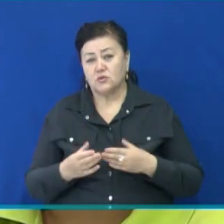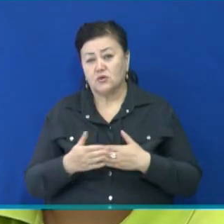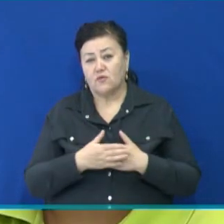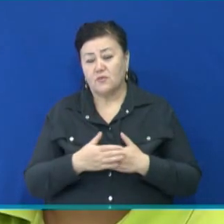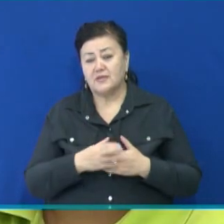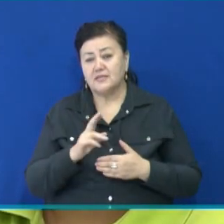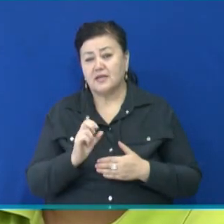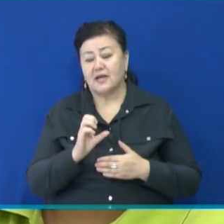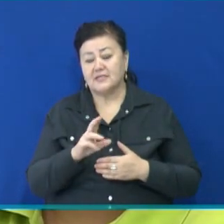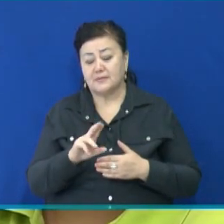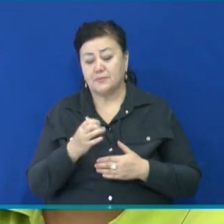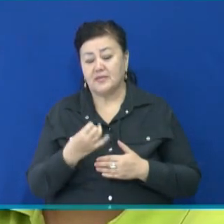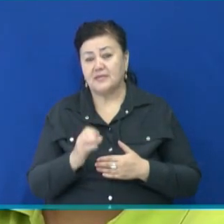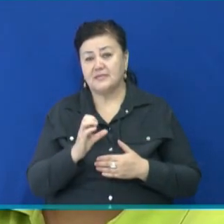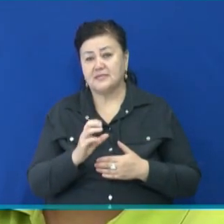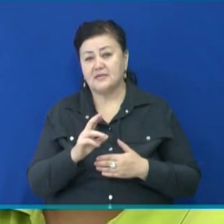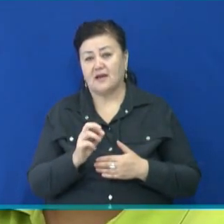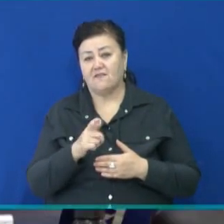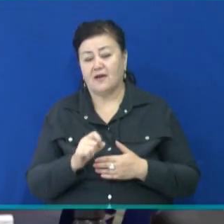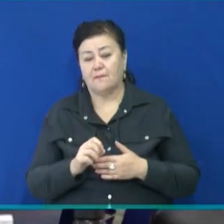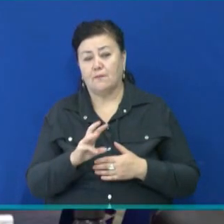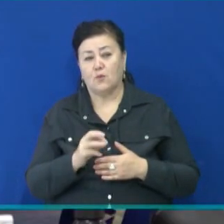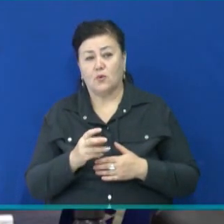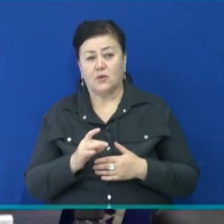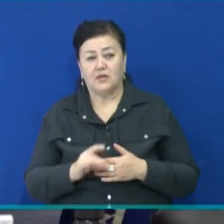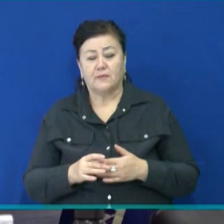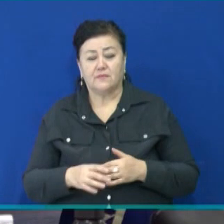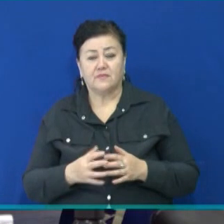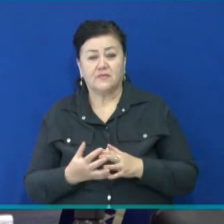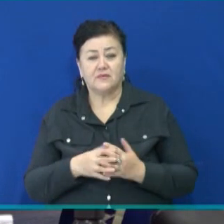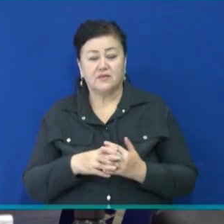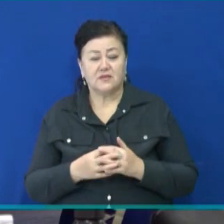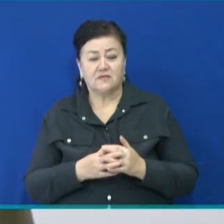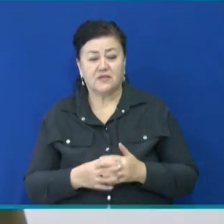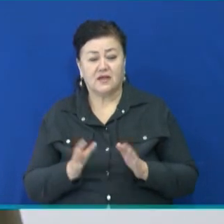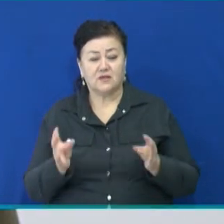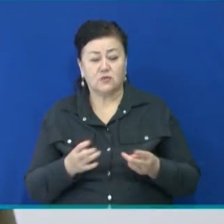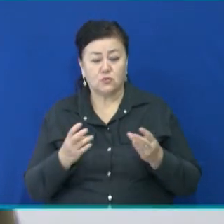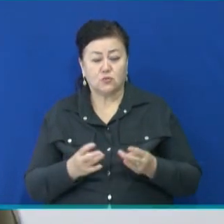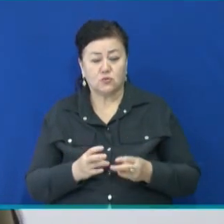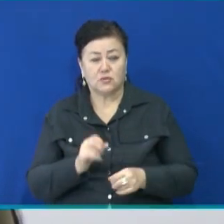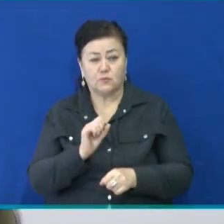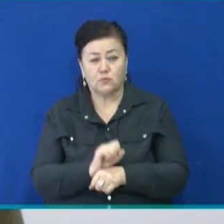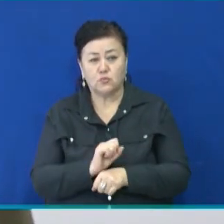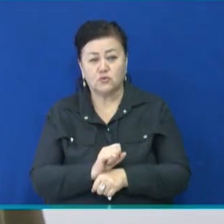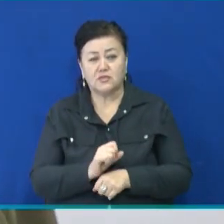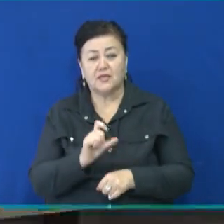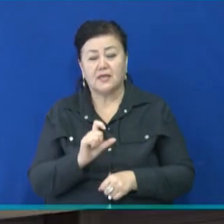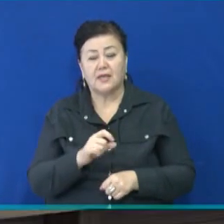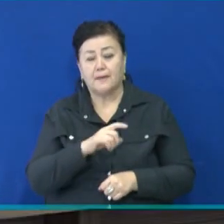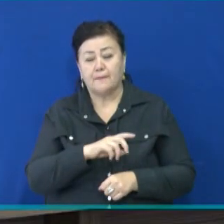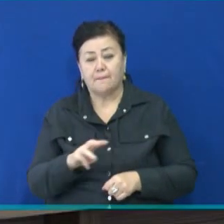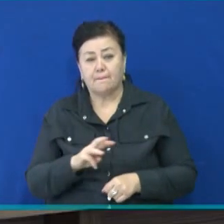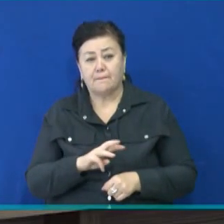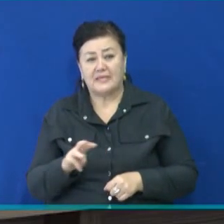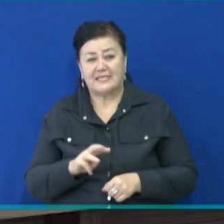моря. Собравшиеся предложили расположить пожарные пункты в населенных пунктах области. По причине того, что лесные пожары часто регистрируются в